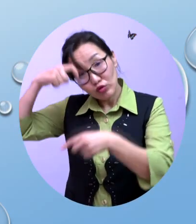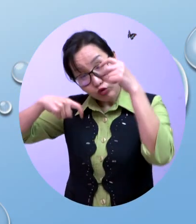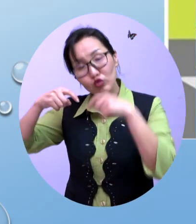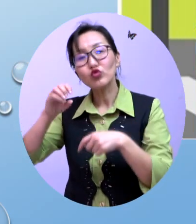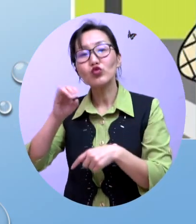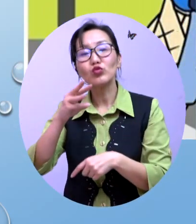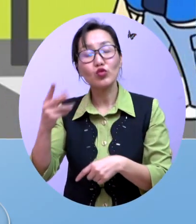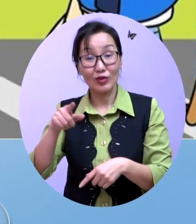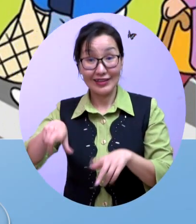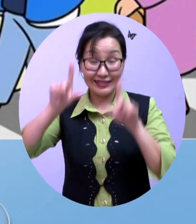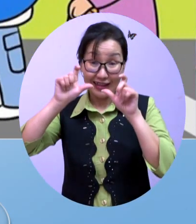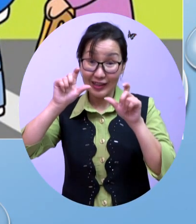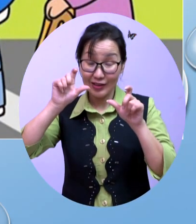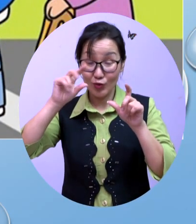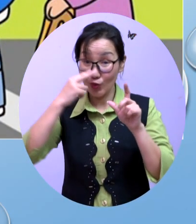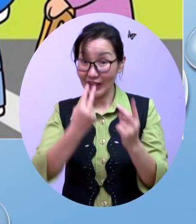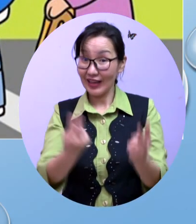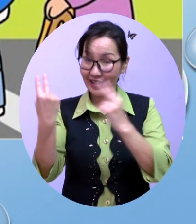За, дараагийн зургийг ажиглаарай.